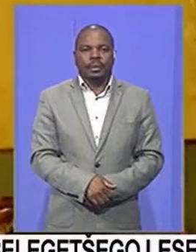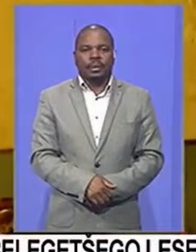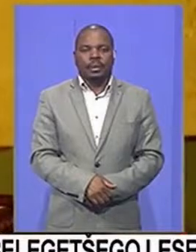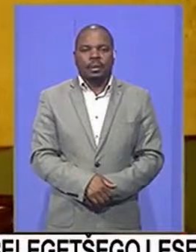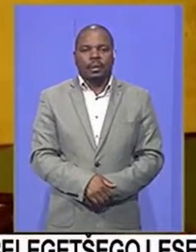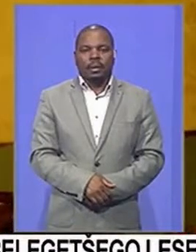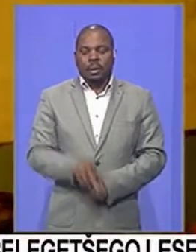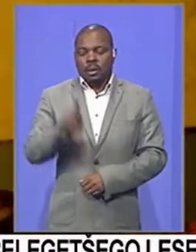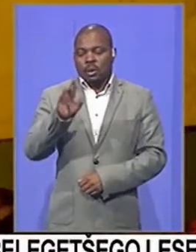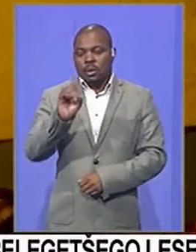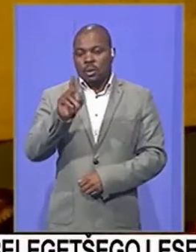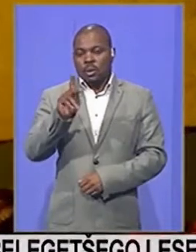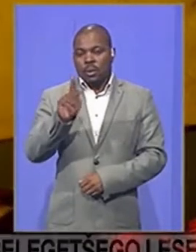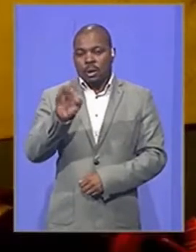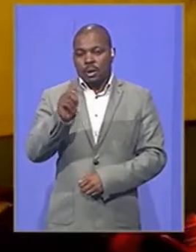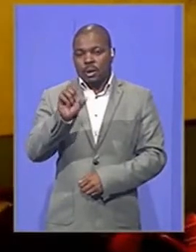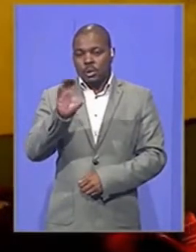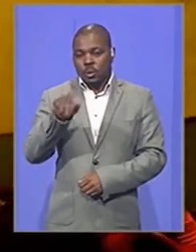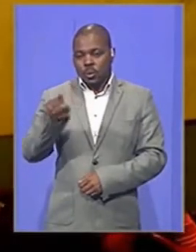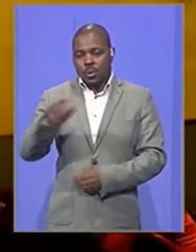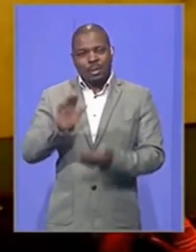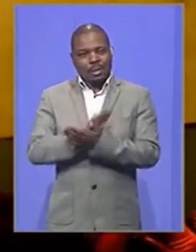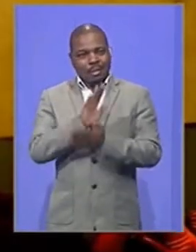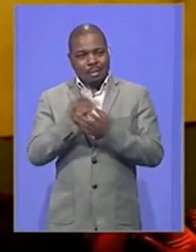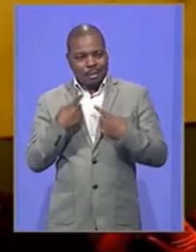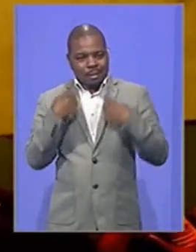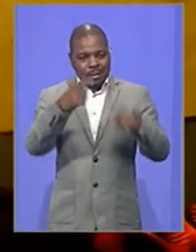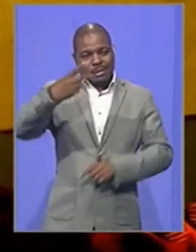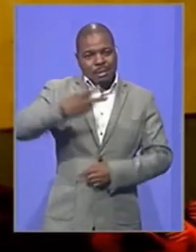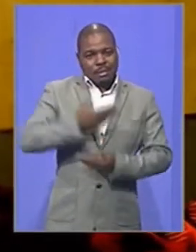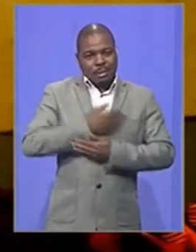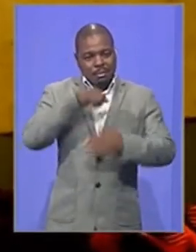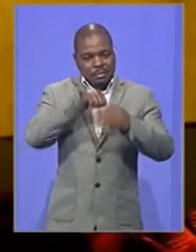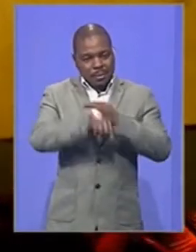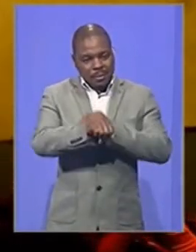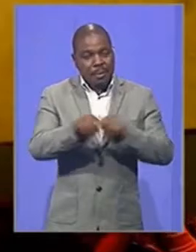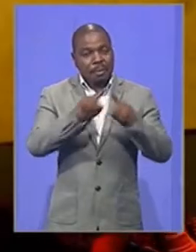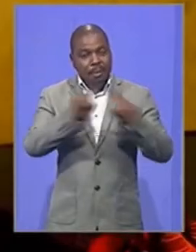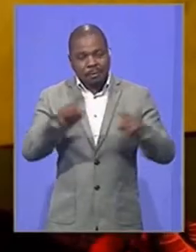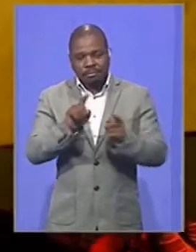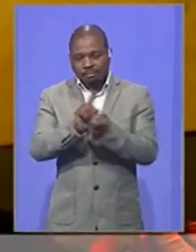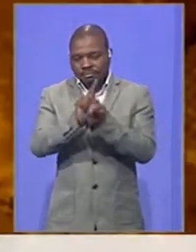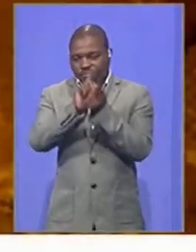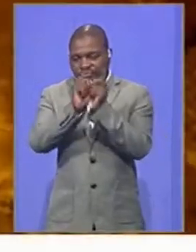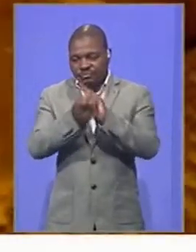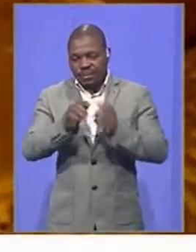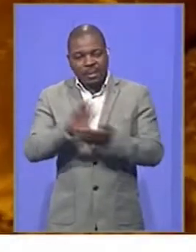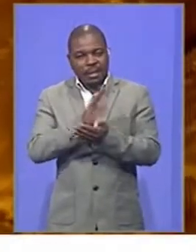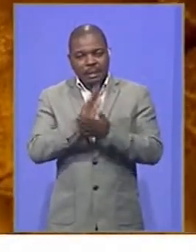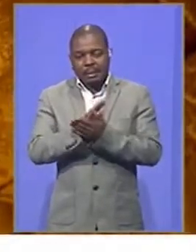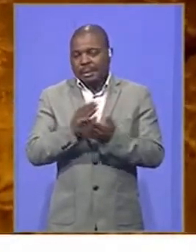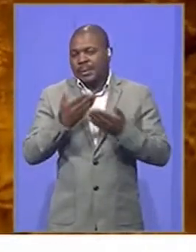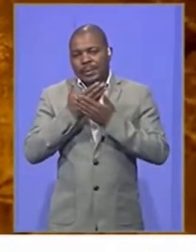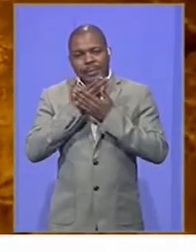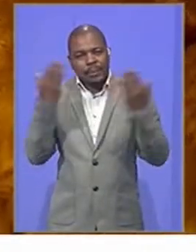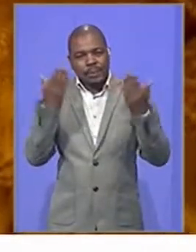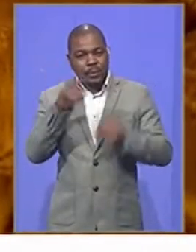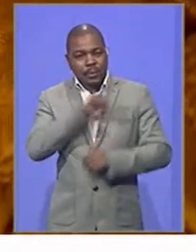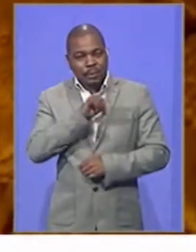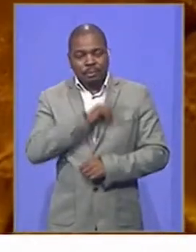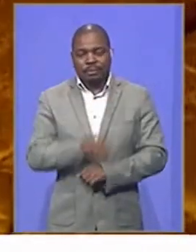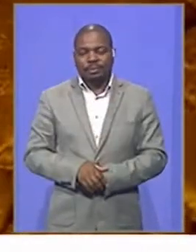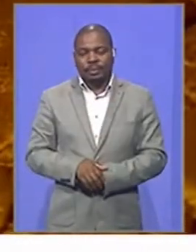Koketso Makgatla e be a thabetse go ya go belega ngwana wa gagwe wa bobedi. E fela lethabo la gagwe le kile la fetoga manyami morago